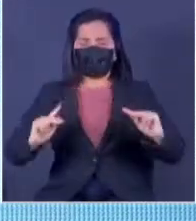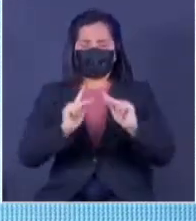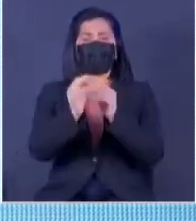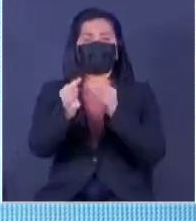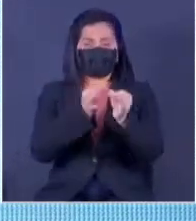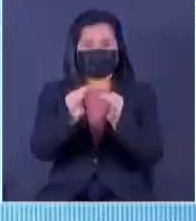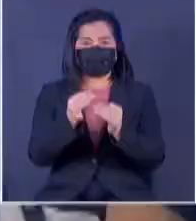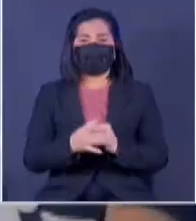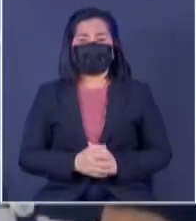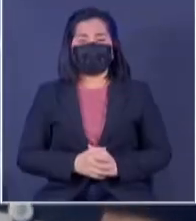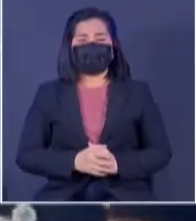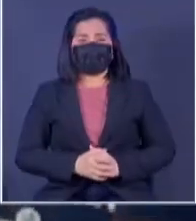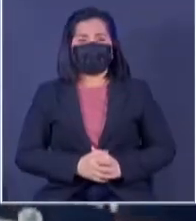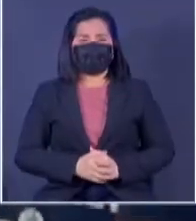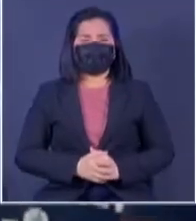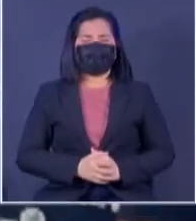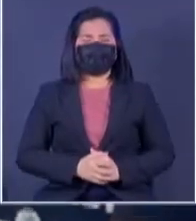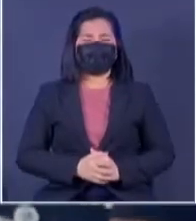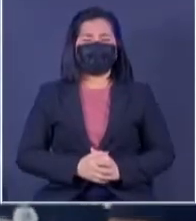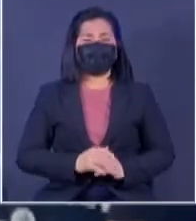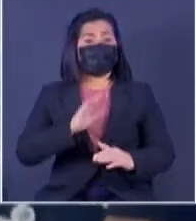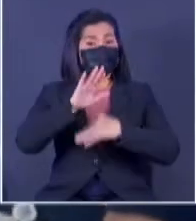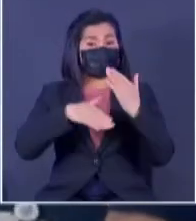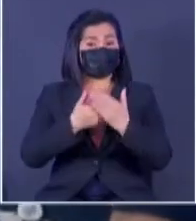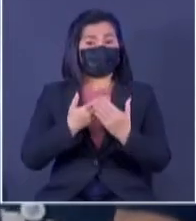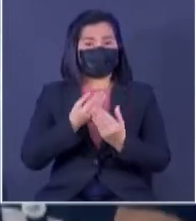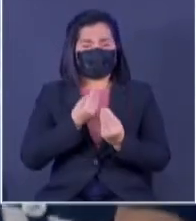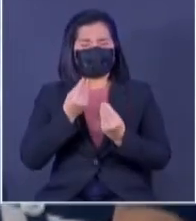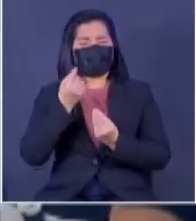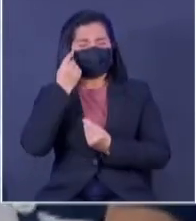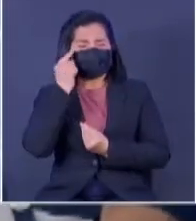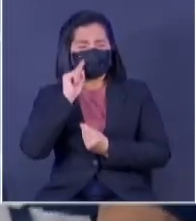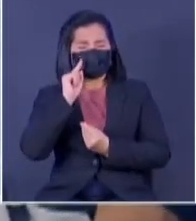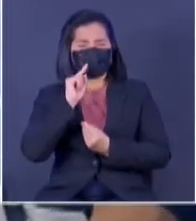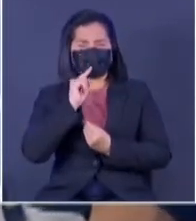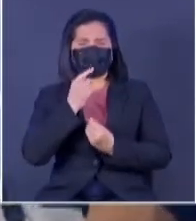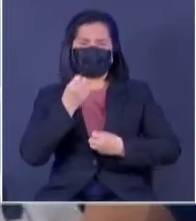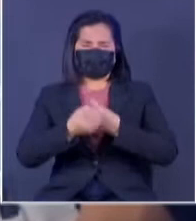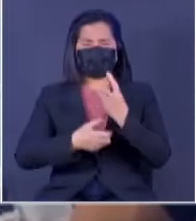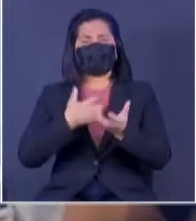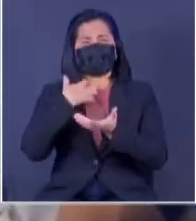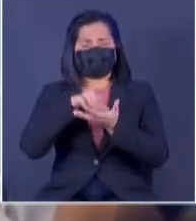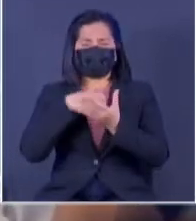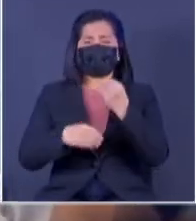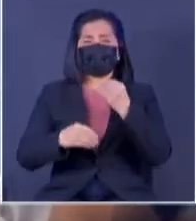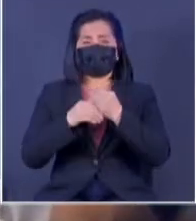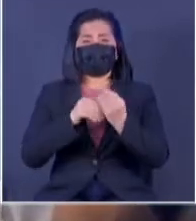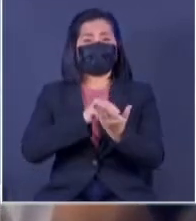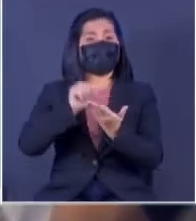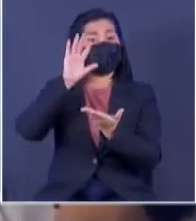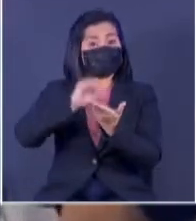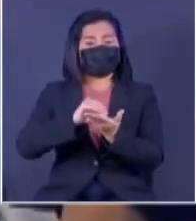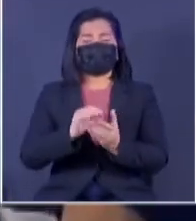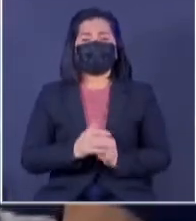งเลยครับ ทุกท่านก็ต้องให้ความเห็นของแต่ละท่านเข้าไปเขาก็บันทึกไว